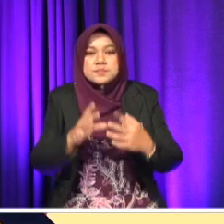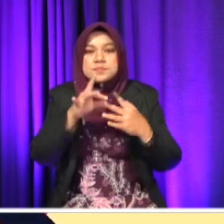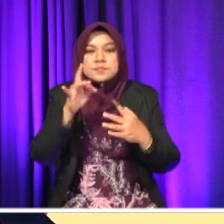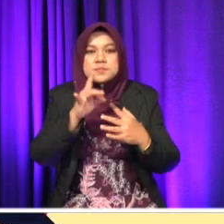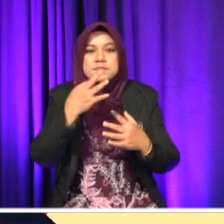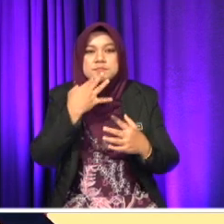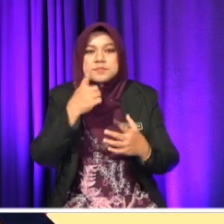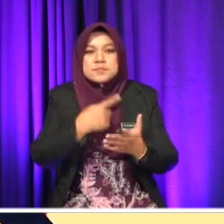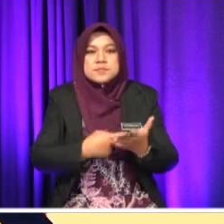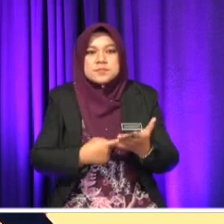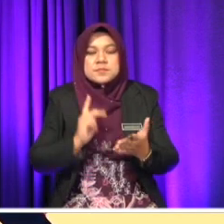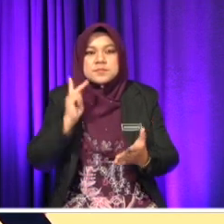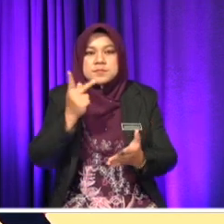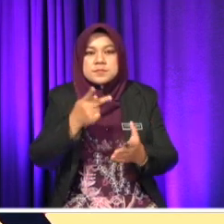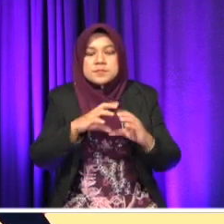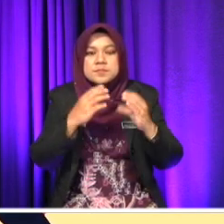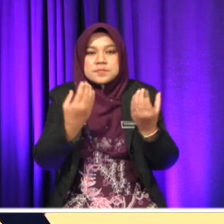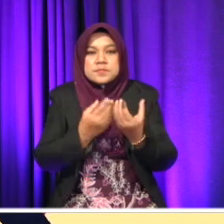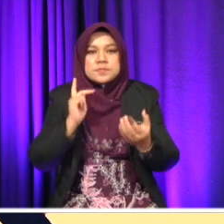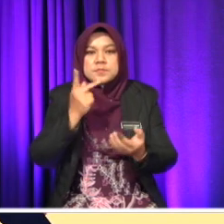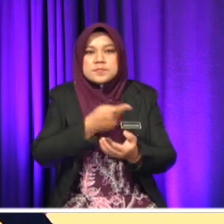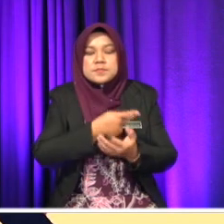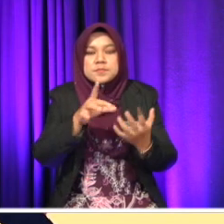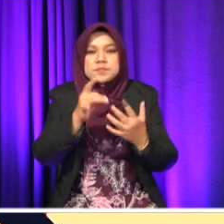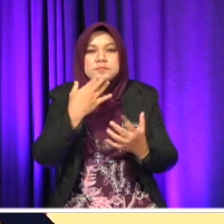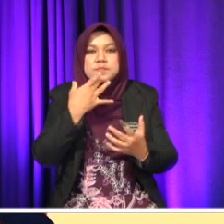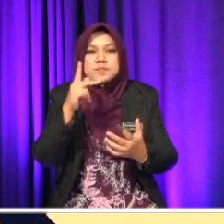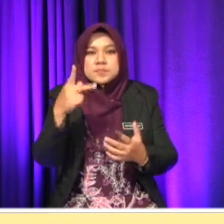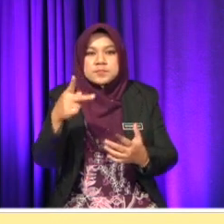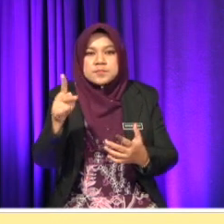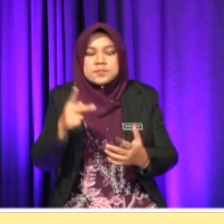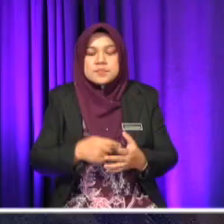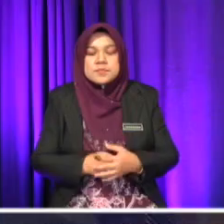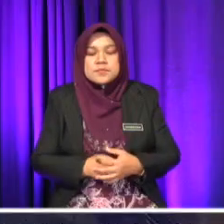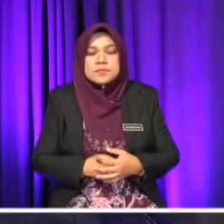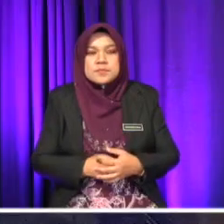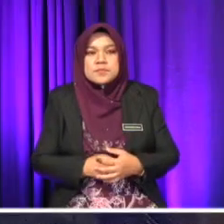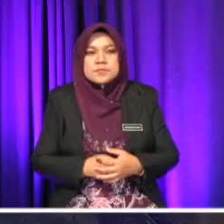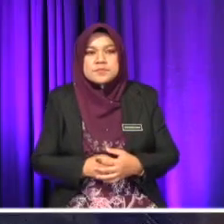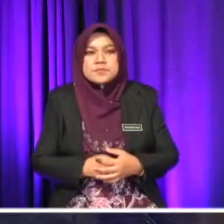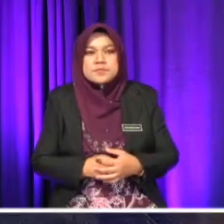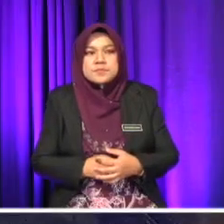Kami ingin memilih warna kuning warna kuning untuk kumpulan